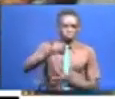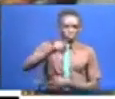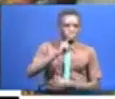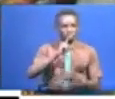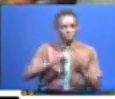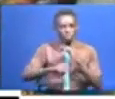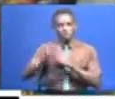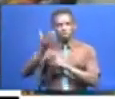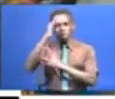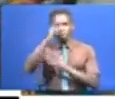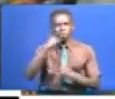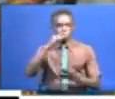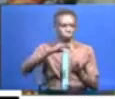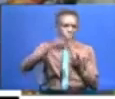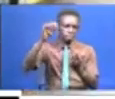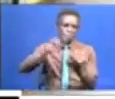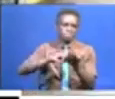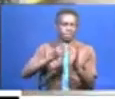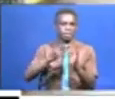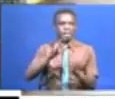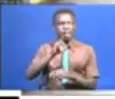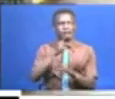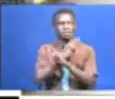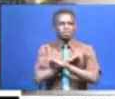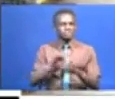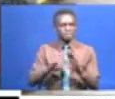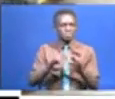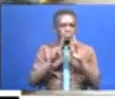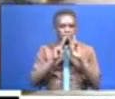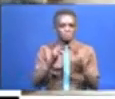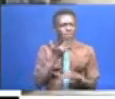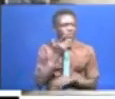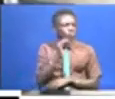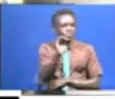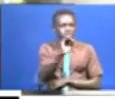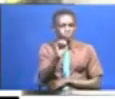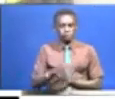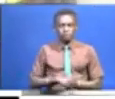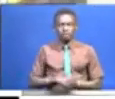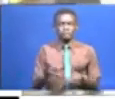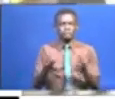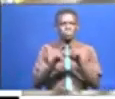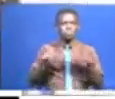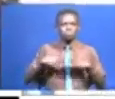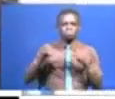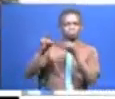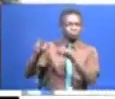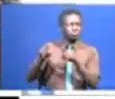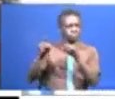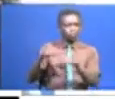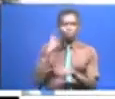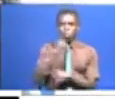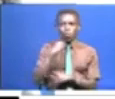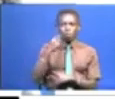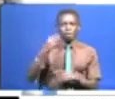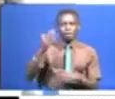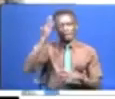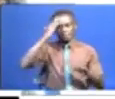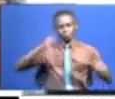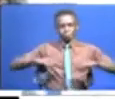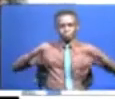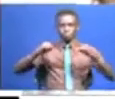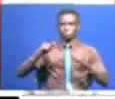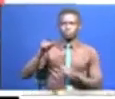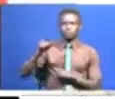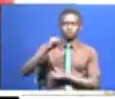aliyemchukua achukue alaze mahali pema peponi. Huku akielekeza kidole cha lawama kwa usimamizi wa shule hiyo, wazazi hao wanataka mwalimu